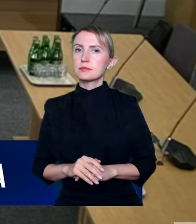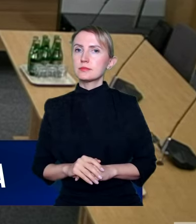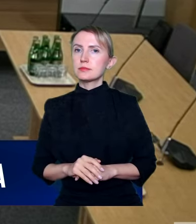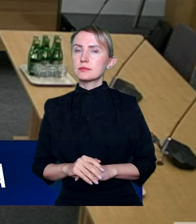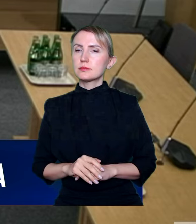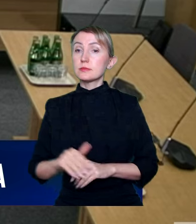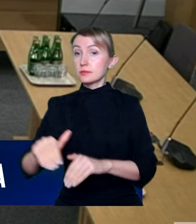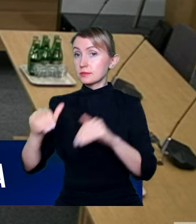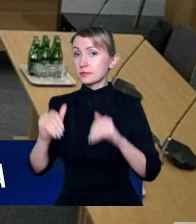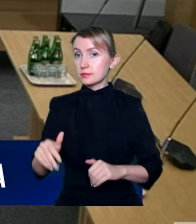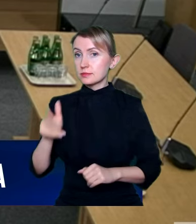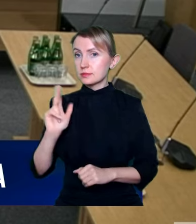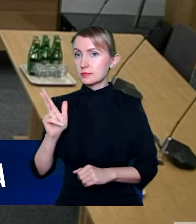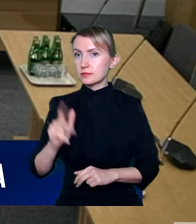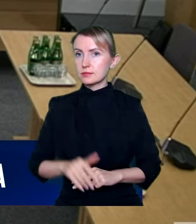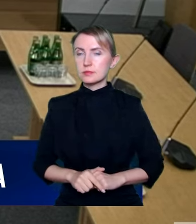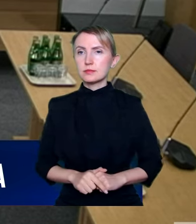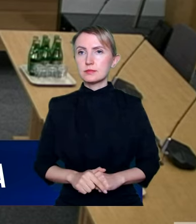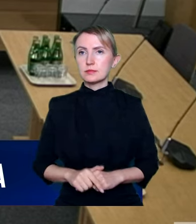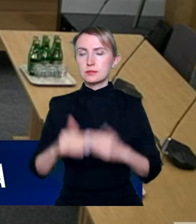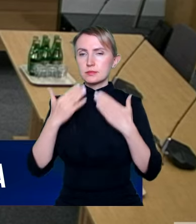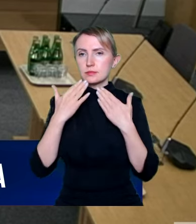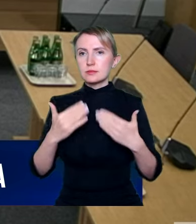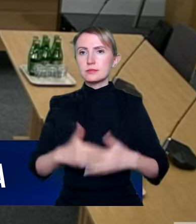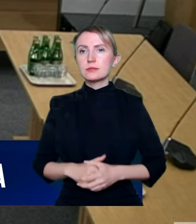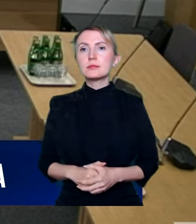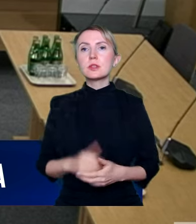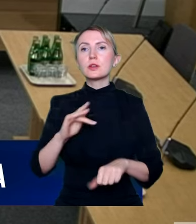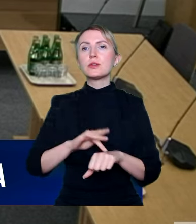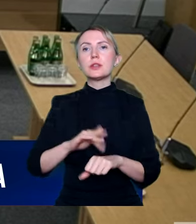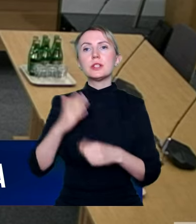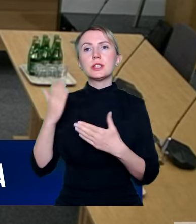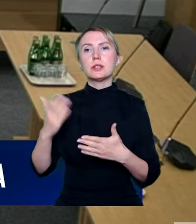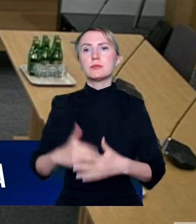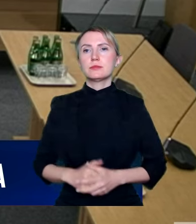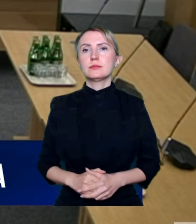Kto się wstrzymał? Dziękuję uprzejmie. Proszę o podanie wyników.